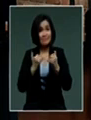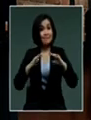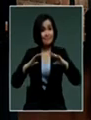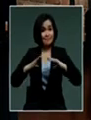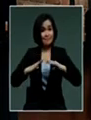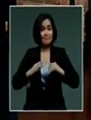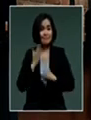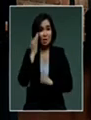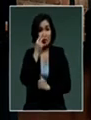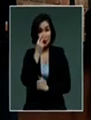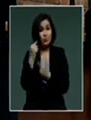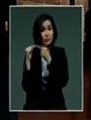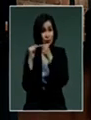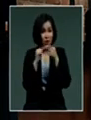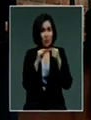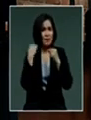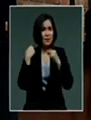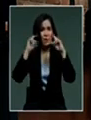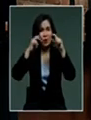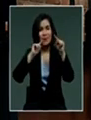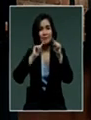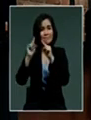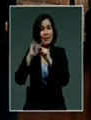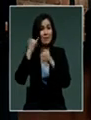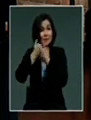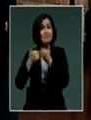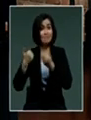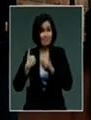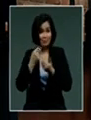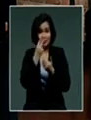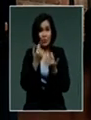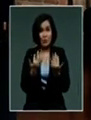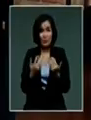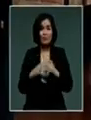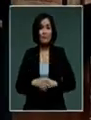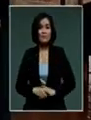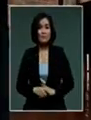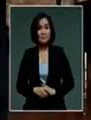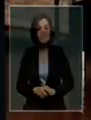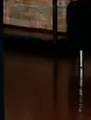วงหน้ากลับมาติดตามกันต่อนะครับยังมีประเด็นต่างประเทศที่น่าสนใจอีกหลายประเด็นสักครู่เดียวครับ ค่ะ